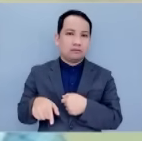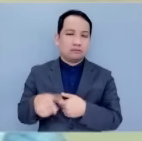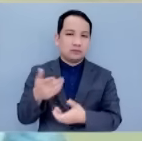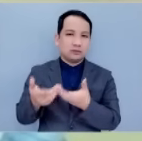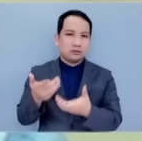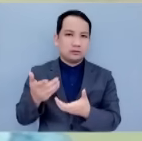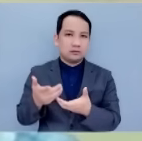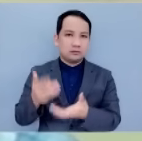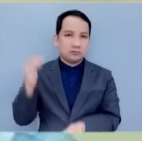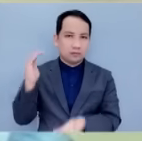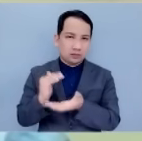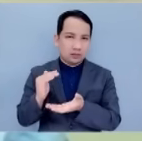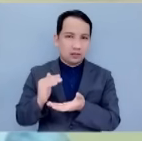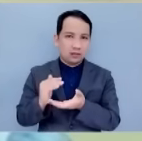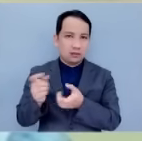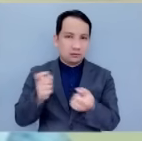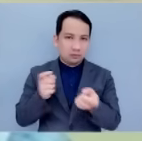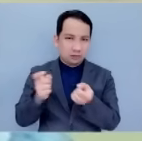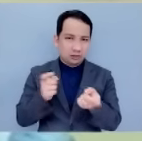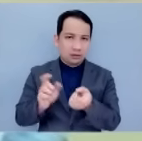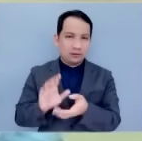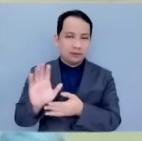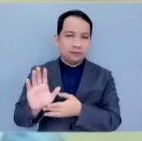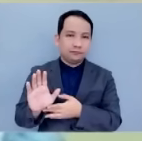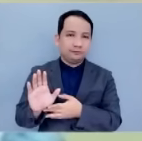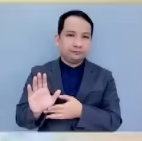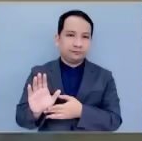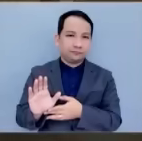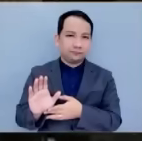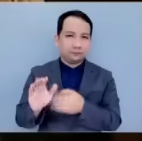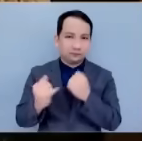some manipulation ng inventory mo.